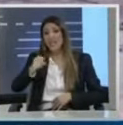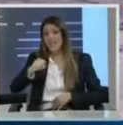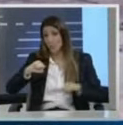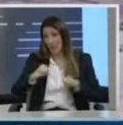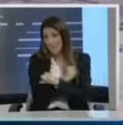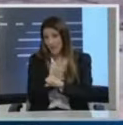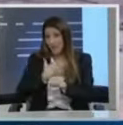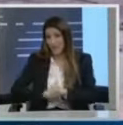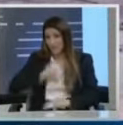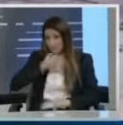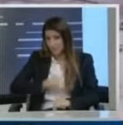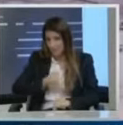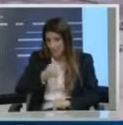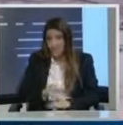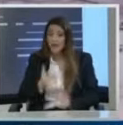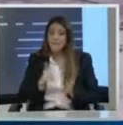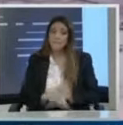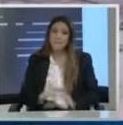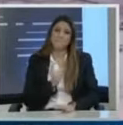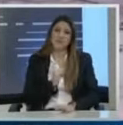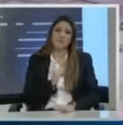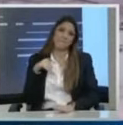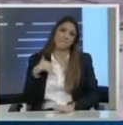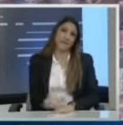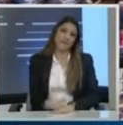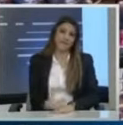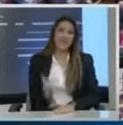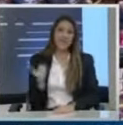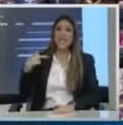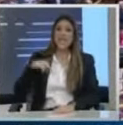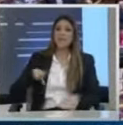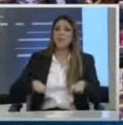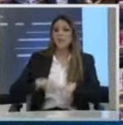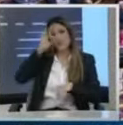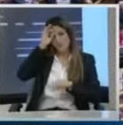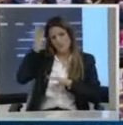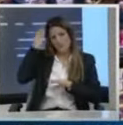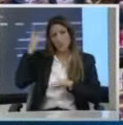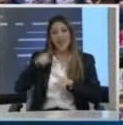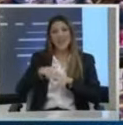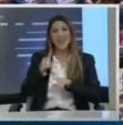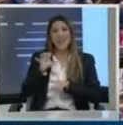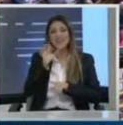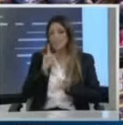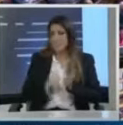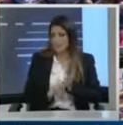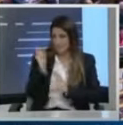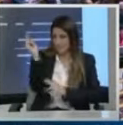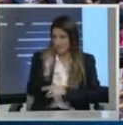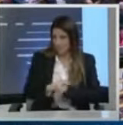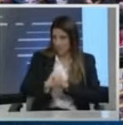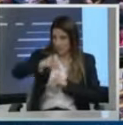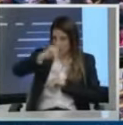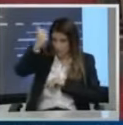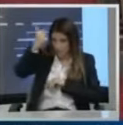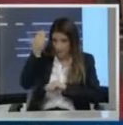προσωπικά. Λοιπόν, για πέστε μας, κύριε Δένδια. Θέλετε να ψηφίσουμε πρώτα. Ναι, αν θέλετε. Δεν θέλετε. Ναι, όχι, με συγχωρείτε. Εγώ θα